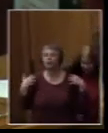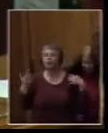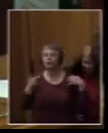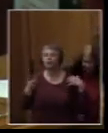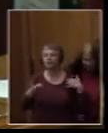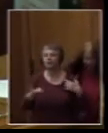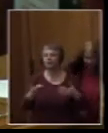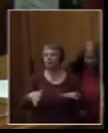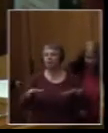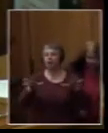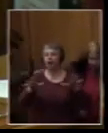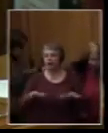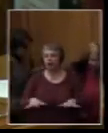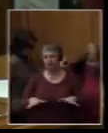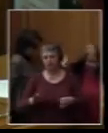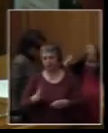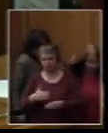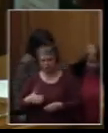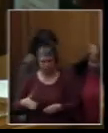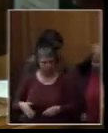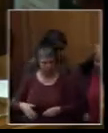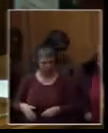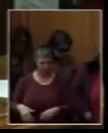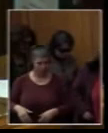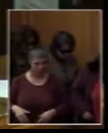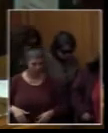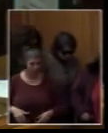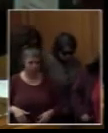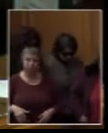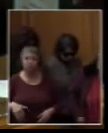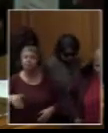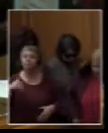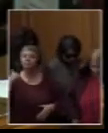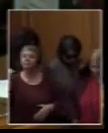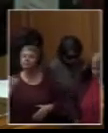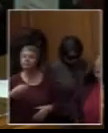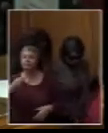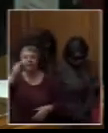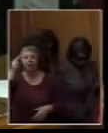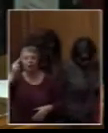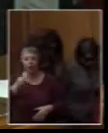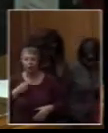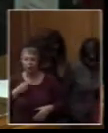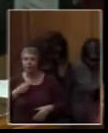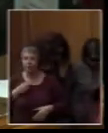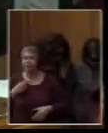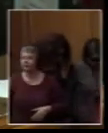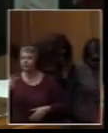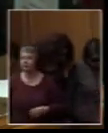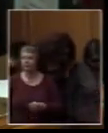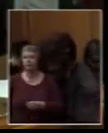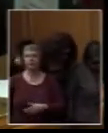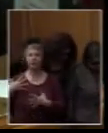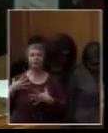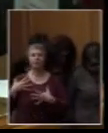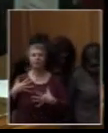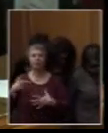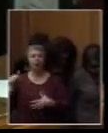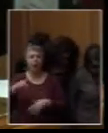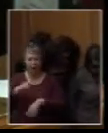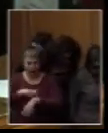μας ειδοποίησε σαν συνεργάτες του ότι ο λαιμός του έχει κλείσει τελείως από κάποια